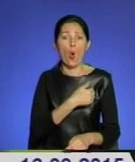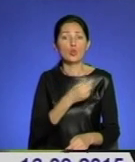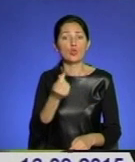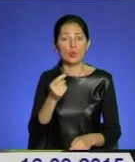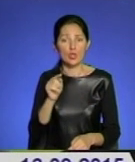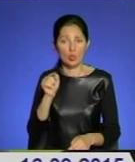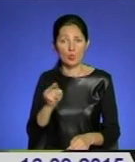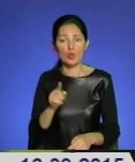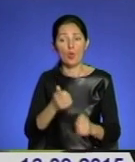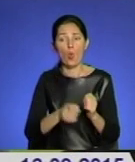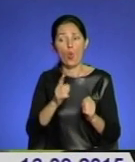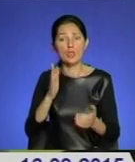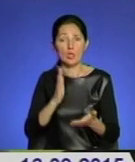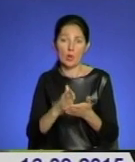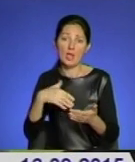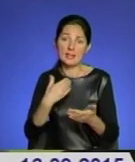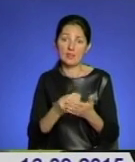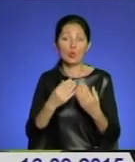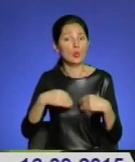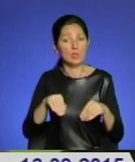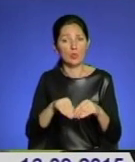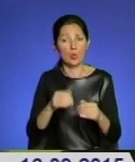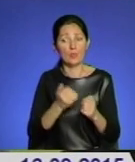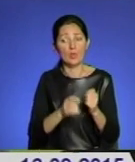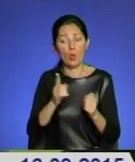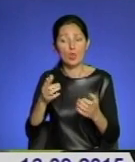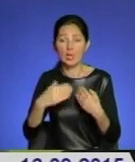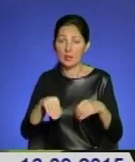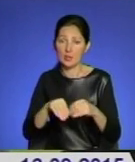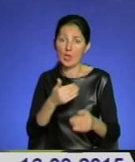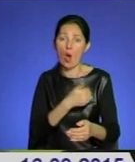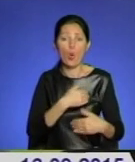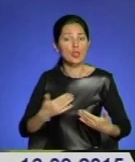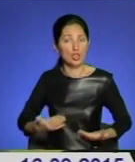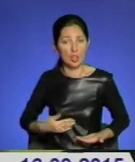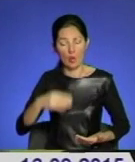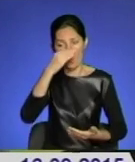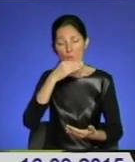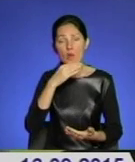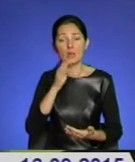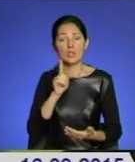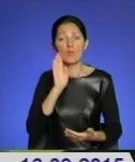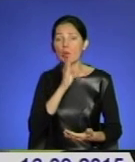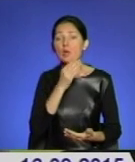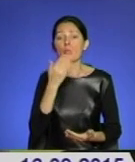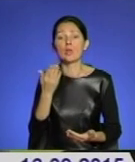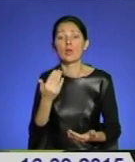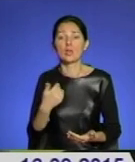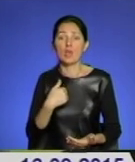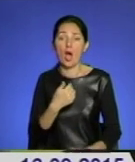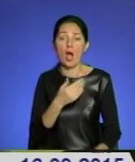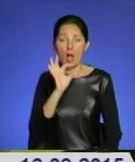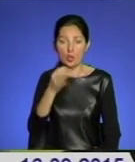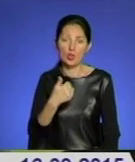що кожен має свою сім'ю. І кожна сім'я хоче жити. Батька питає, чи матері, я хочу то,